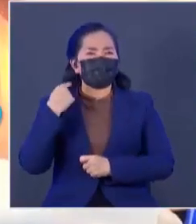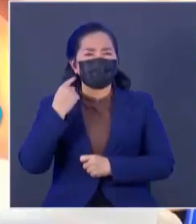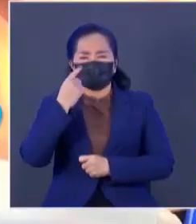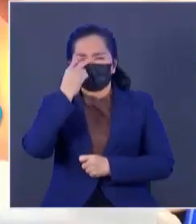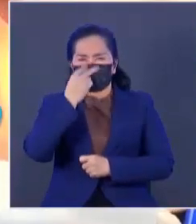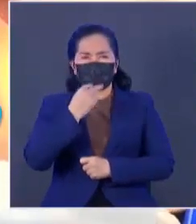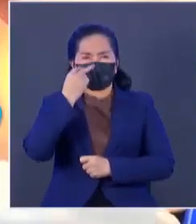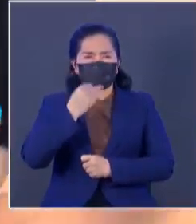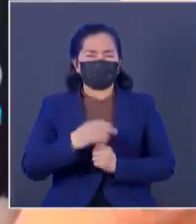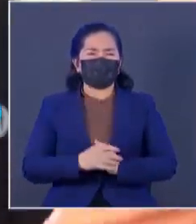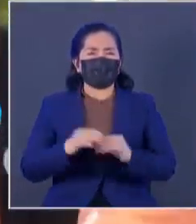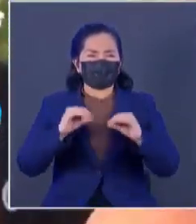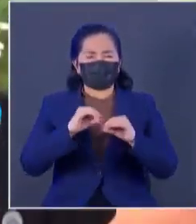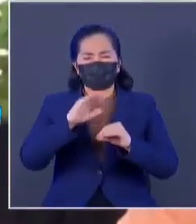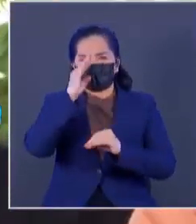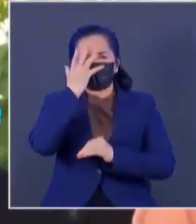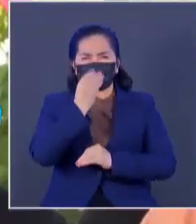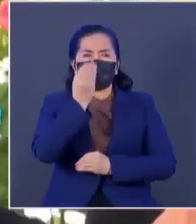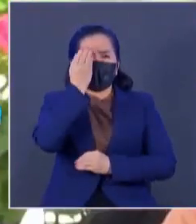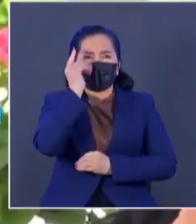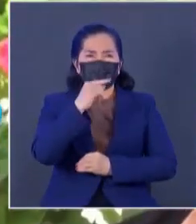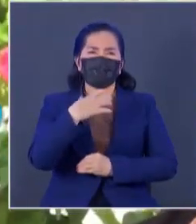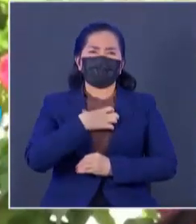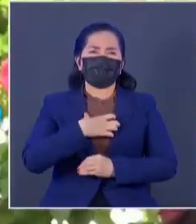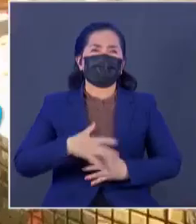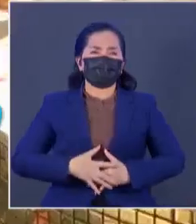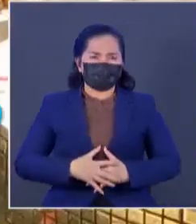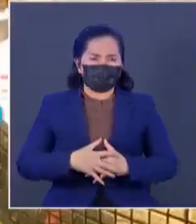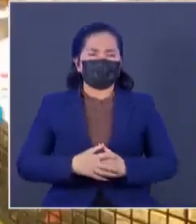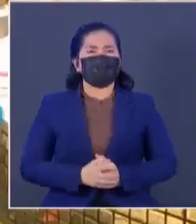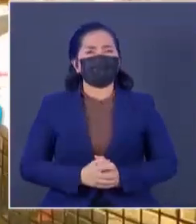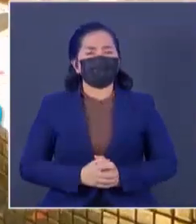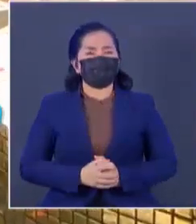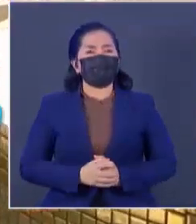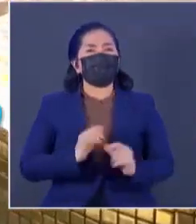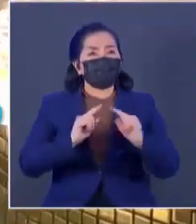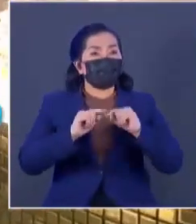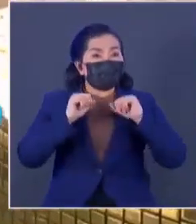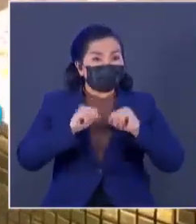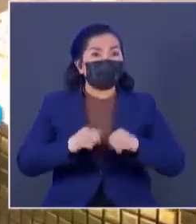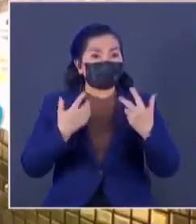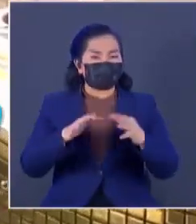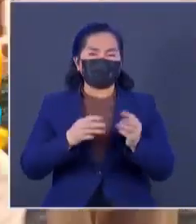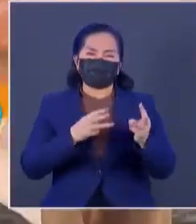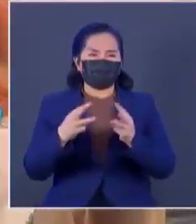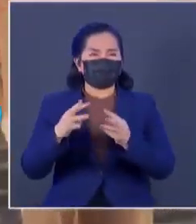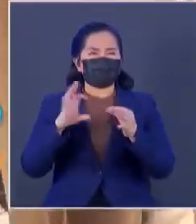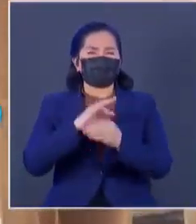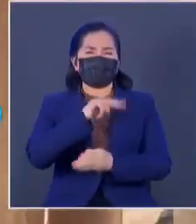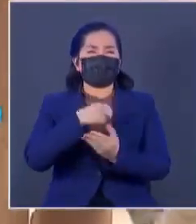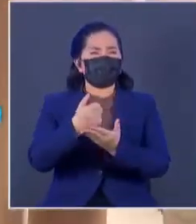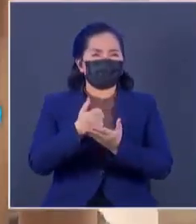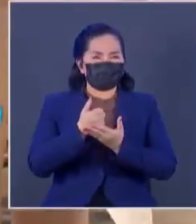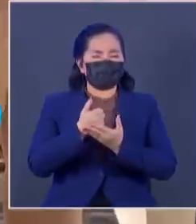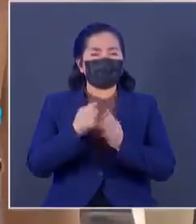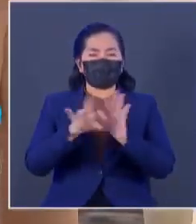เสียน้ำตาเกือบเป็นซึมเศร้าเลยล่ะค่ะเพราะว่าอยากมีลูกมากนะคะแต่ถึงอย่างไรก็ได้คุยกันแล้วว่าจะใช้วิธีทางการแพทย์ถึง